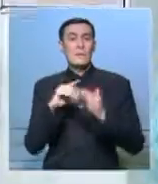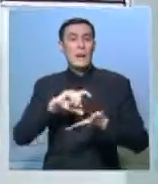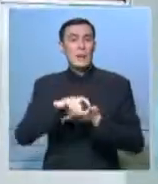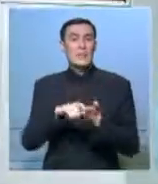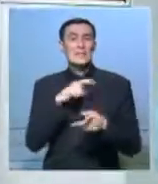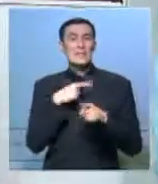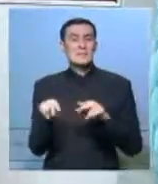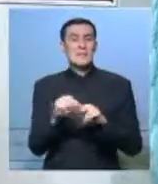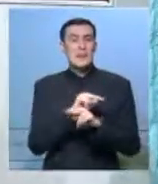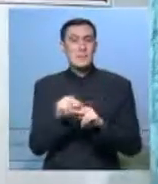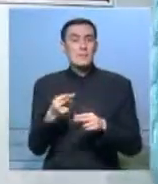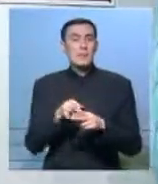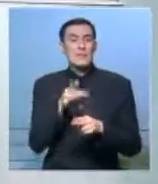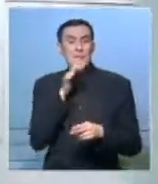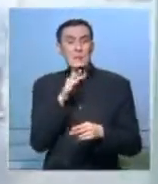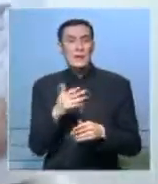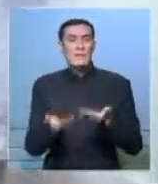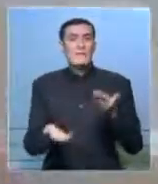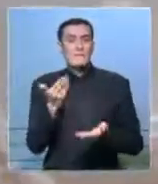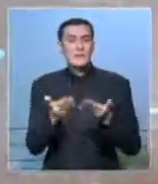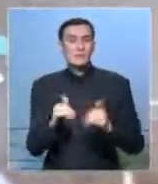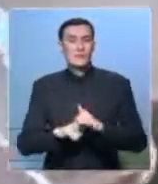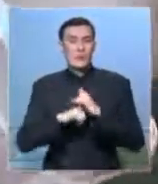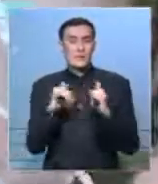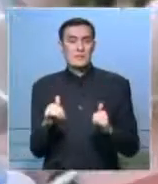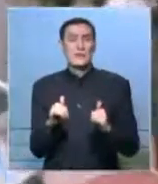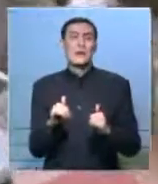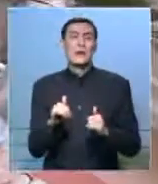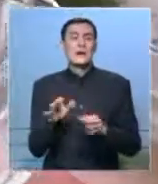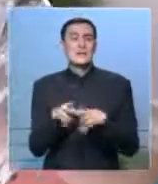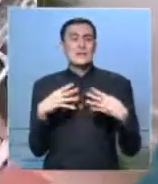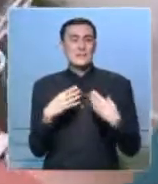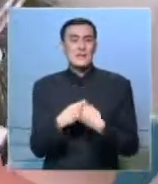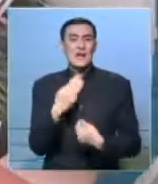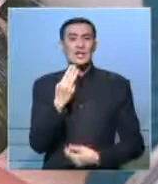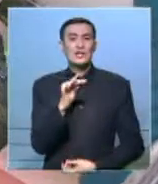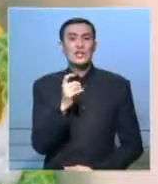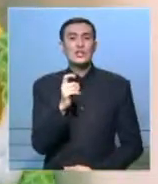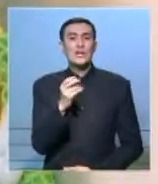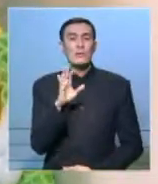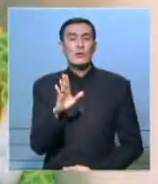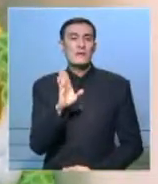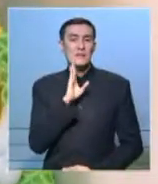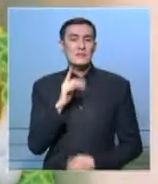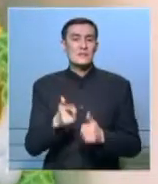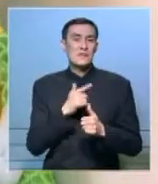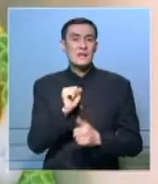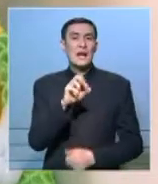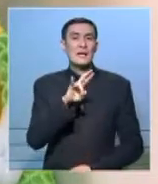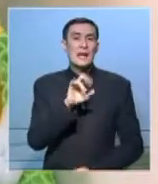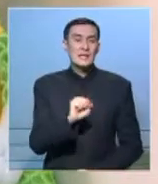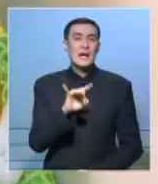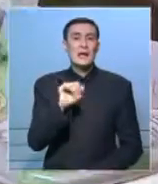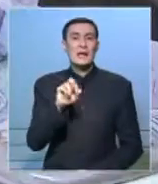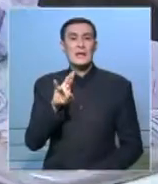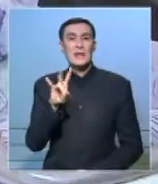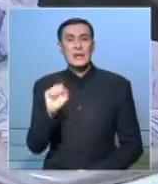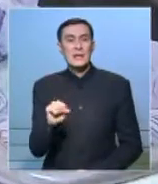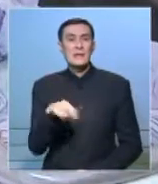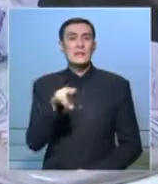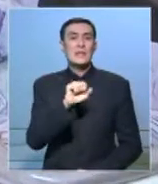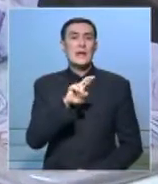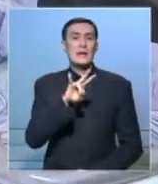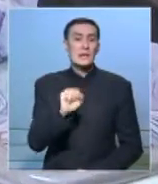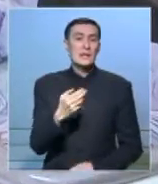интенсивной терапии и за это время прибавили в весе. В интернациональной семье Шихшабековых девочек назвали Аяна, Раяна и Даяна. К